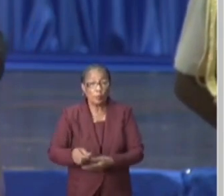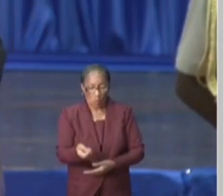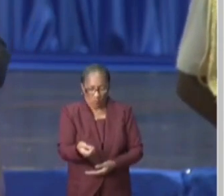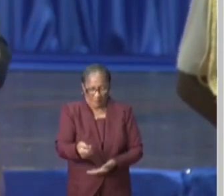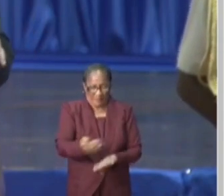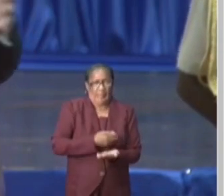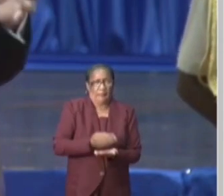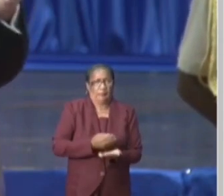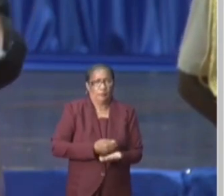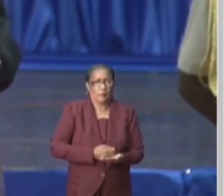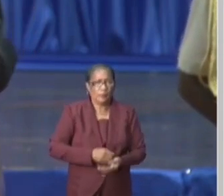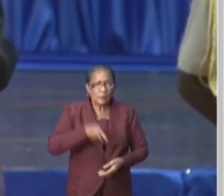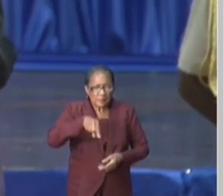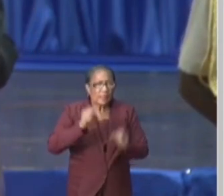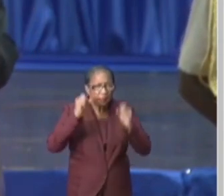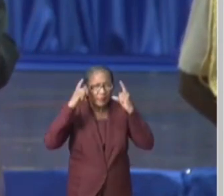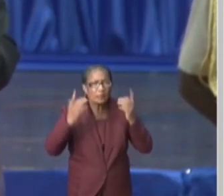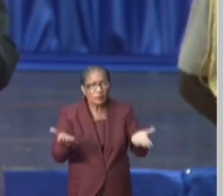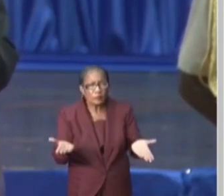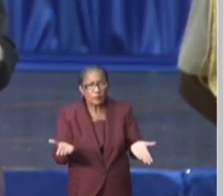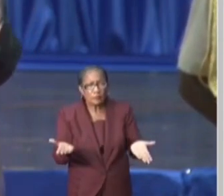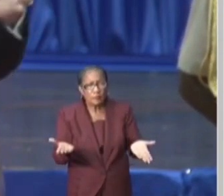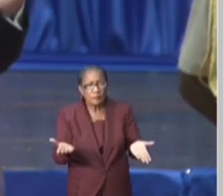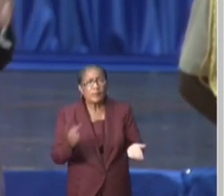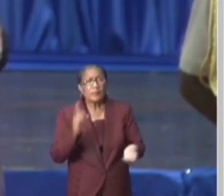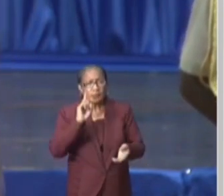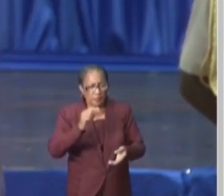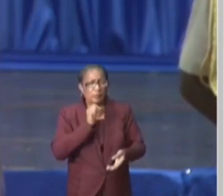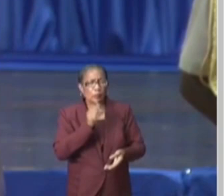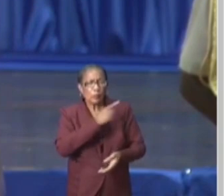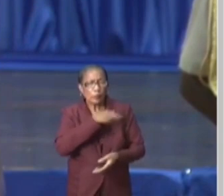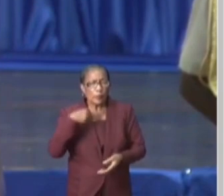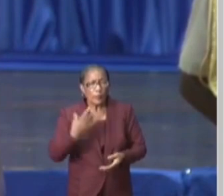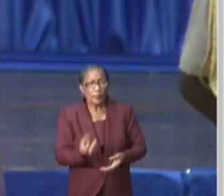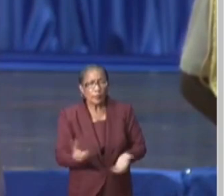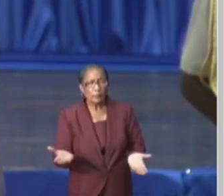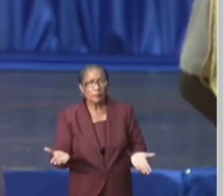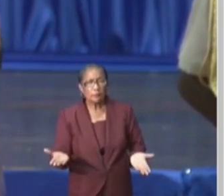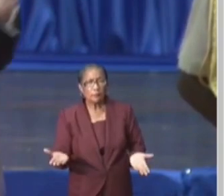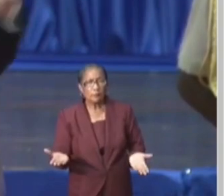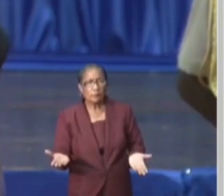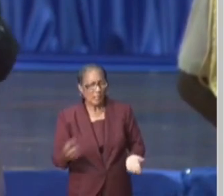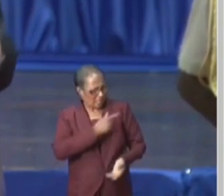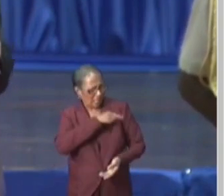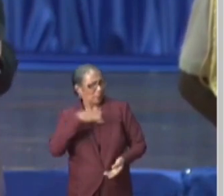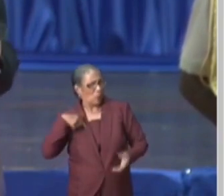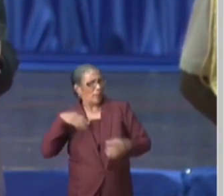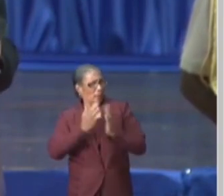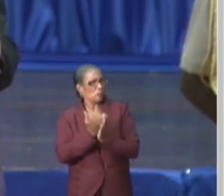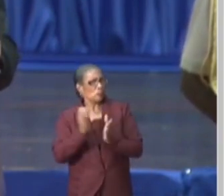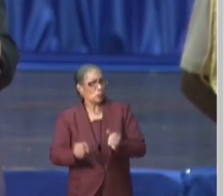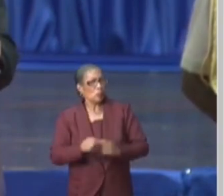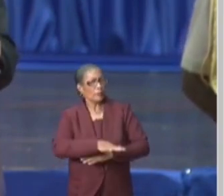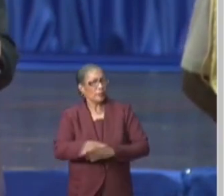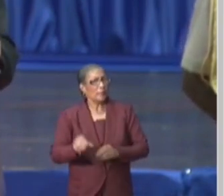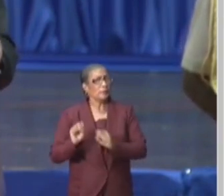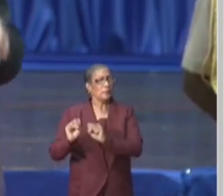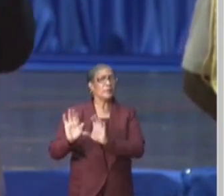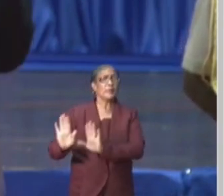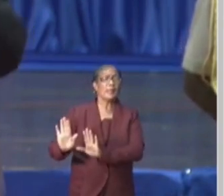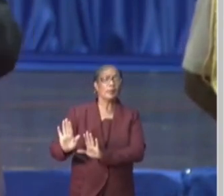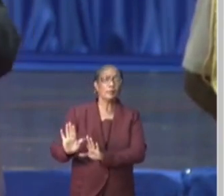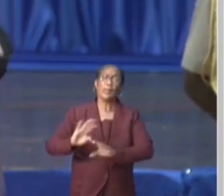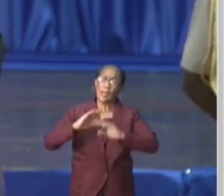geld is dat het leven is dat wat we willen laten we alles doen om dit land te beschermen